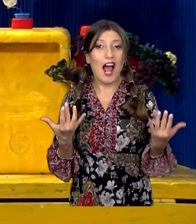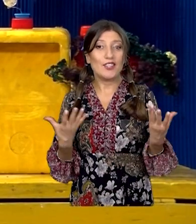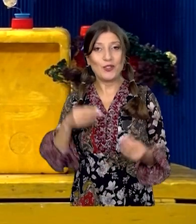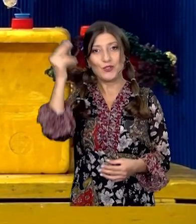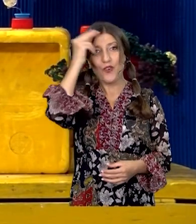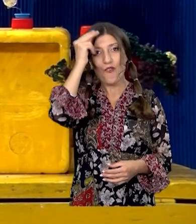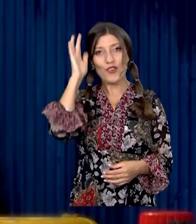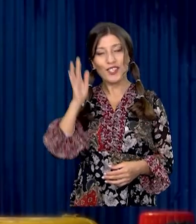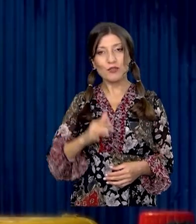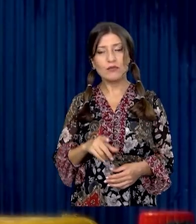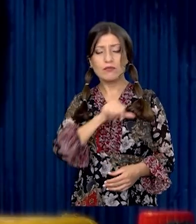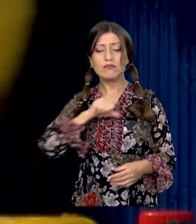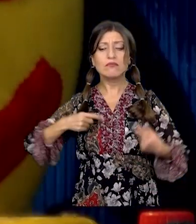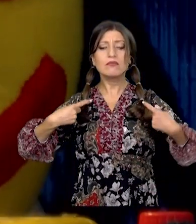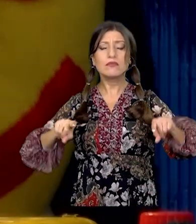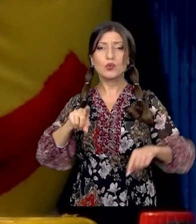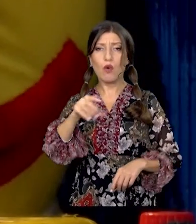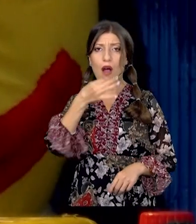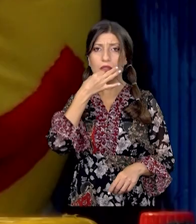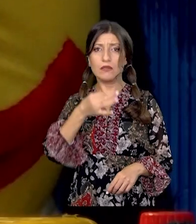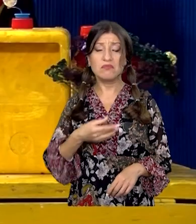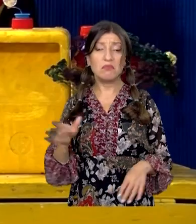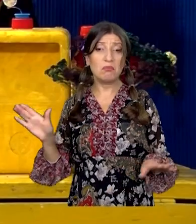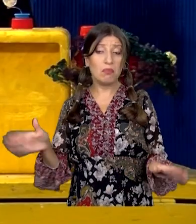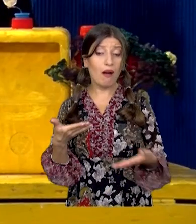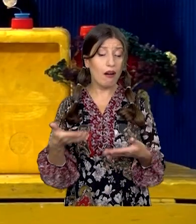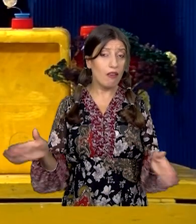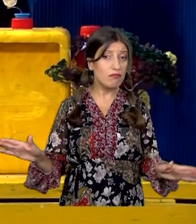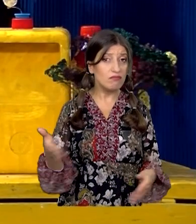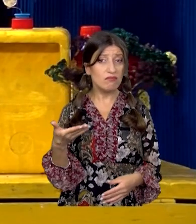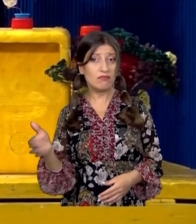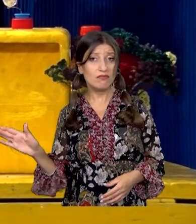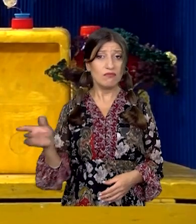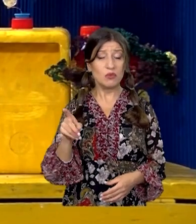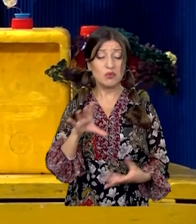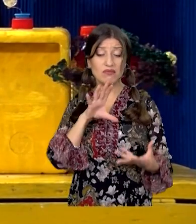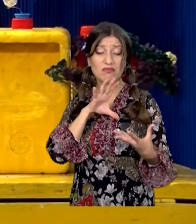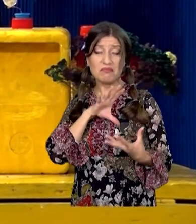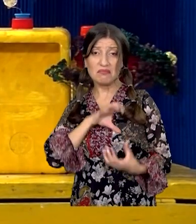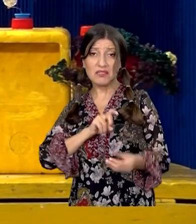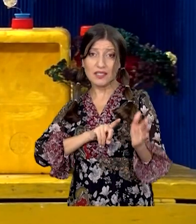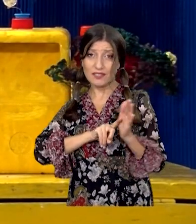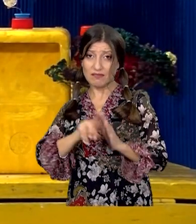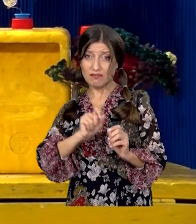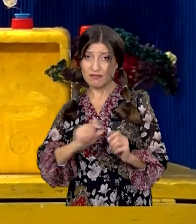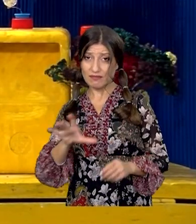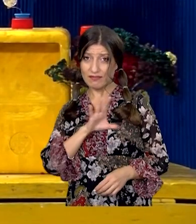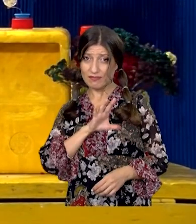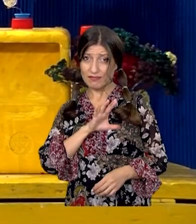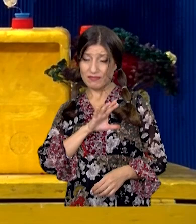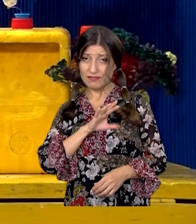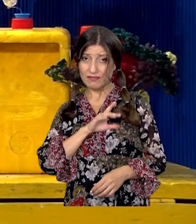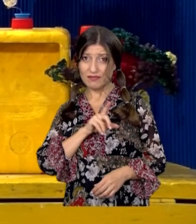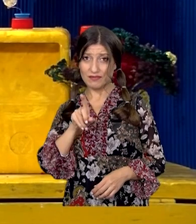այսօր անցնելու։ Ինքդ ասա։ Բա էլի նեղացկոտությունը